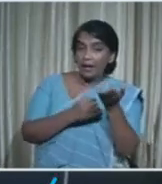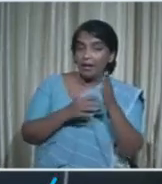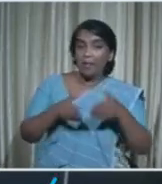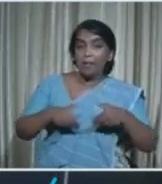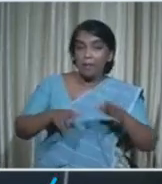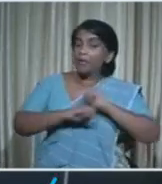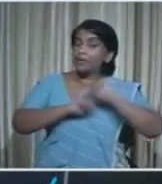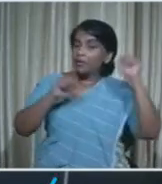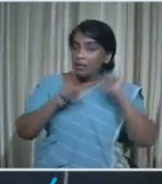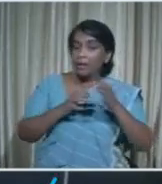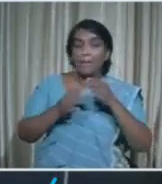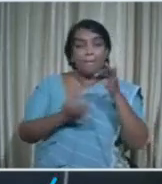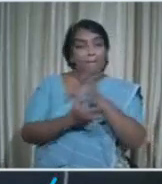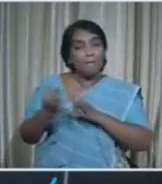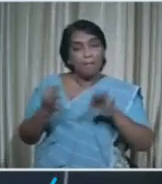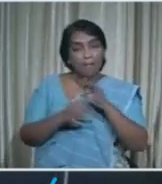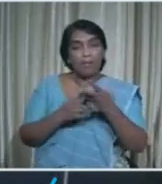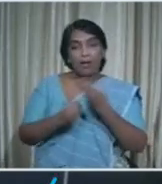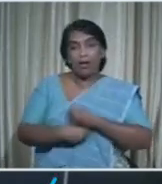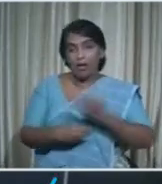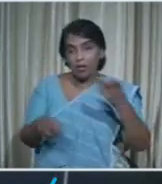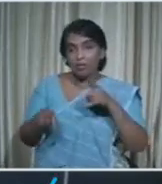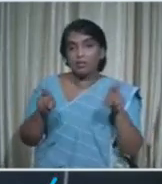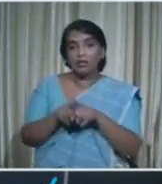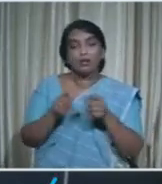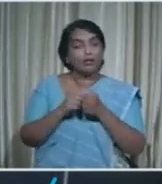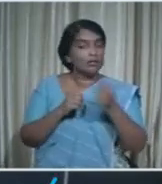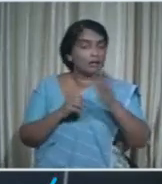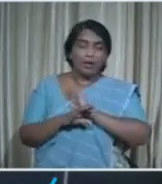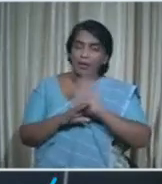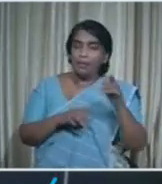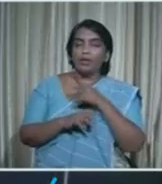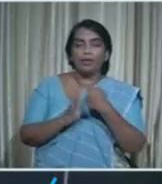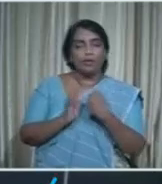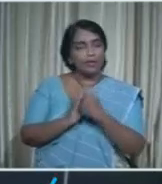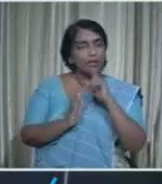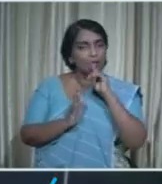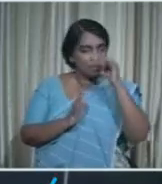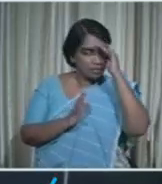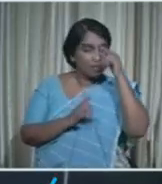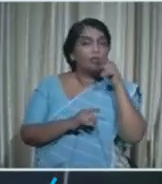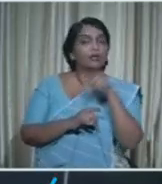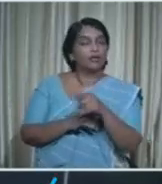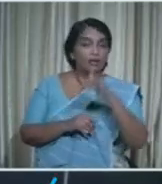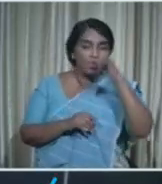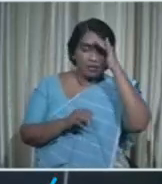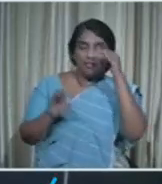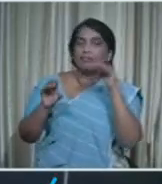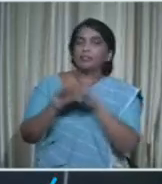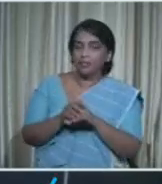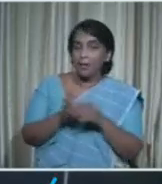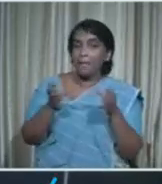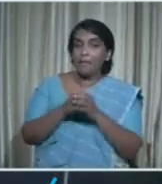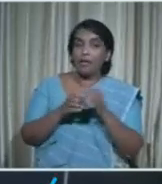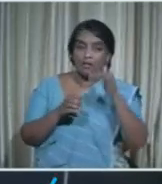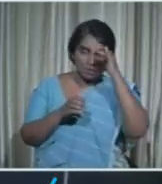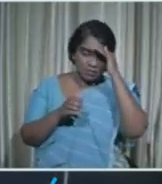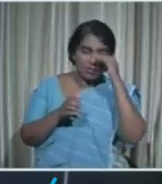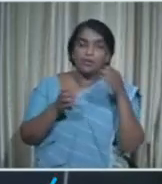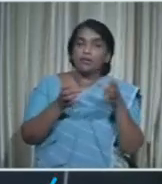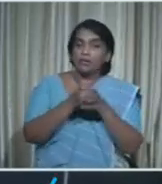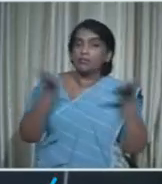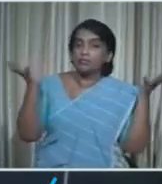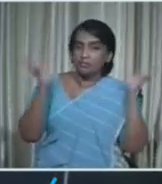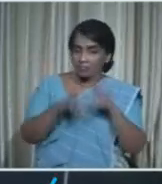බැහැලා ප්‍රජාතන්ත්‍රවාදී නැතිකන තන්ට මේ රට රගෙන යන්න ඉඩ දෙන්න එපා ගරු කතා නායකතුමනි ඔබතුමා මේකේ නායකත්වය රැගෙන පක්ෂ නායකක් පක්ෂ නායකවරු